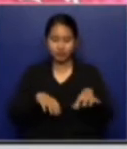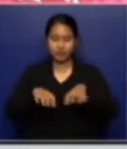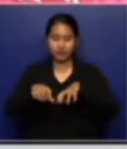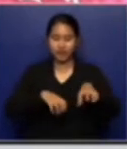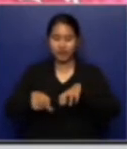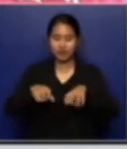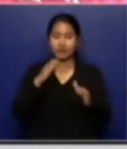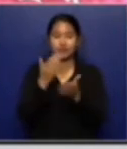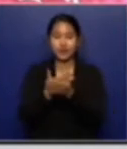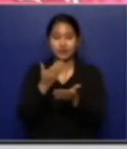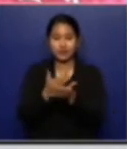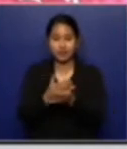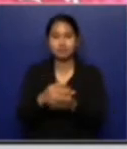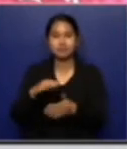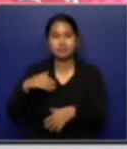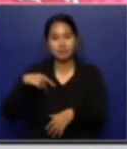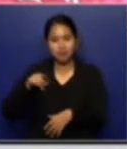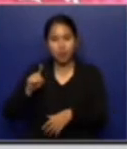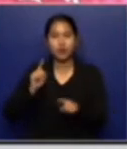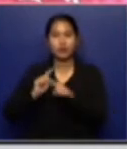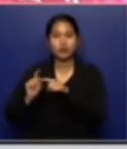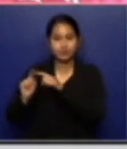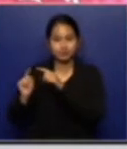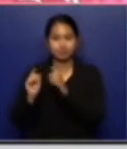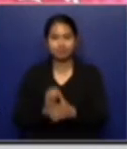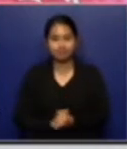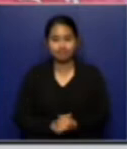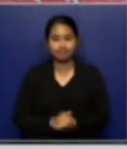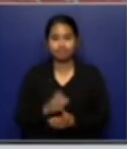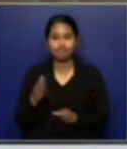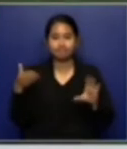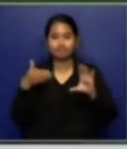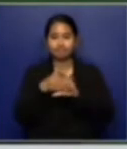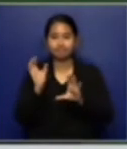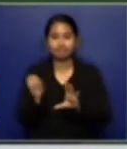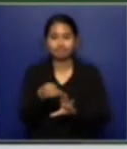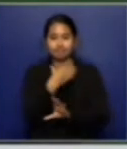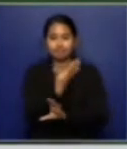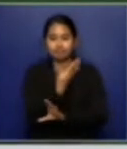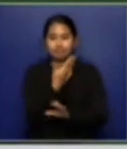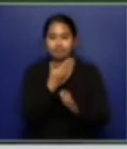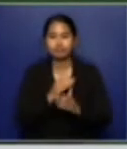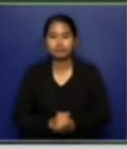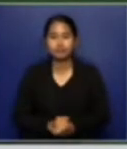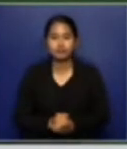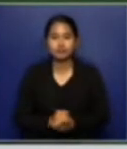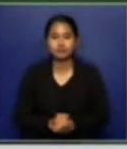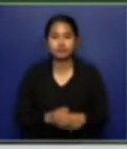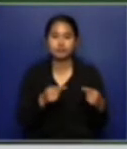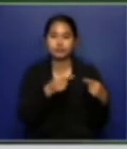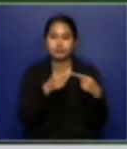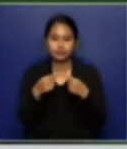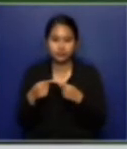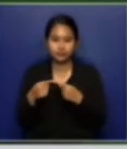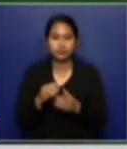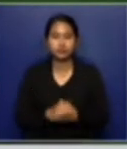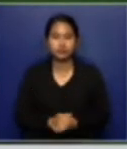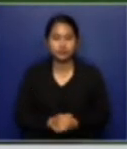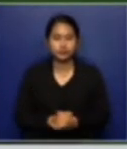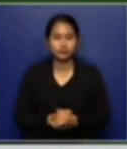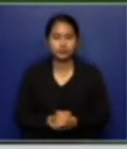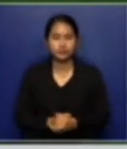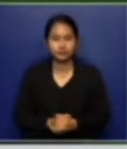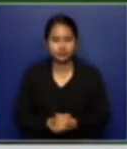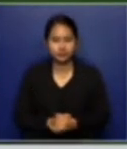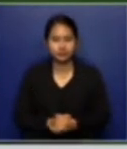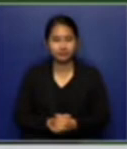แผ่นดินเนี่ยมีประสิทธิภาพมากที่สุดค่ะขอสไลด์ด้วยค่ะค่ะแผ่นต่อไปค่ะในแผนภาพนี้นะ